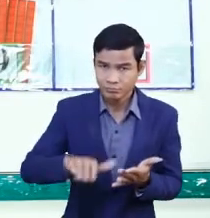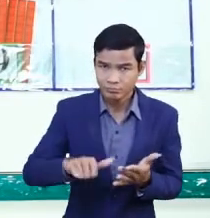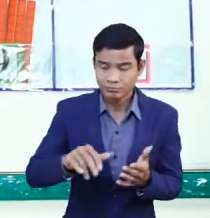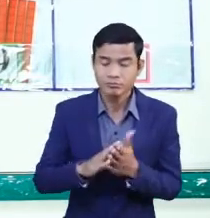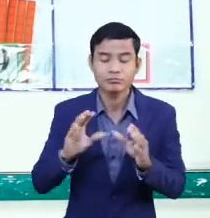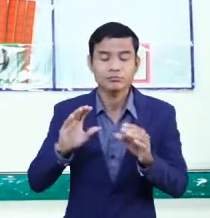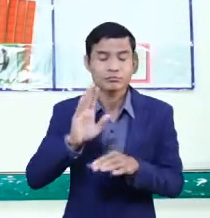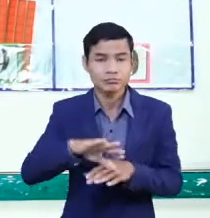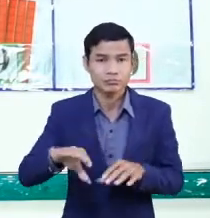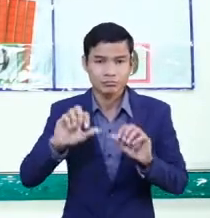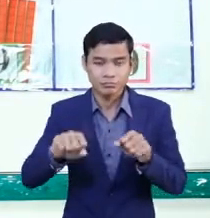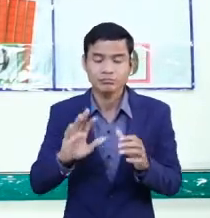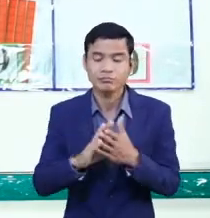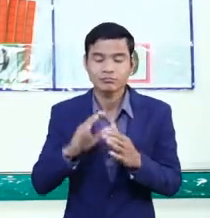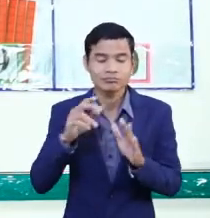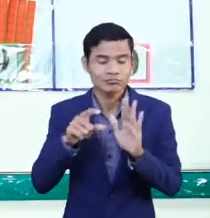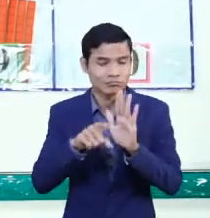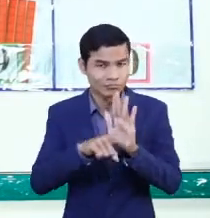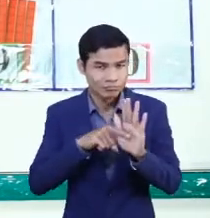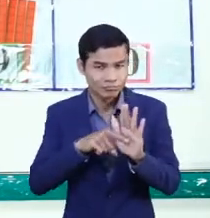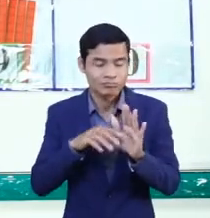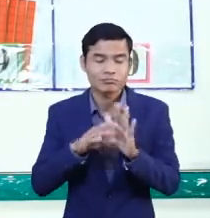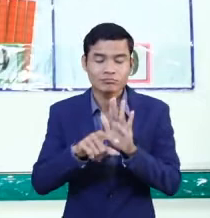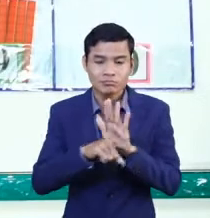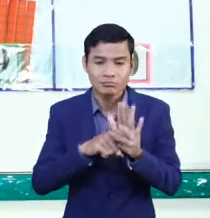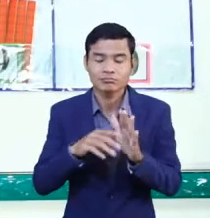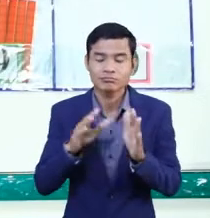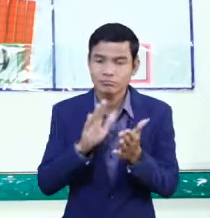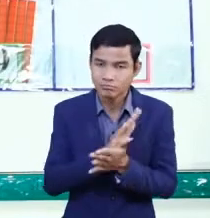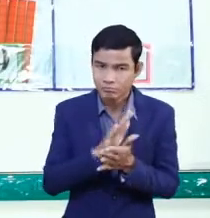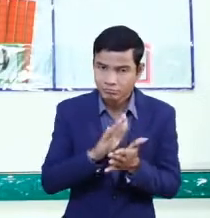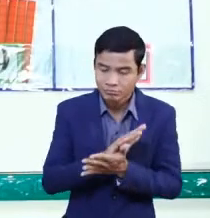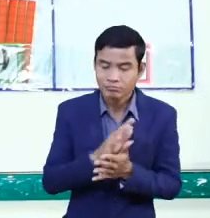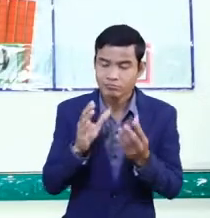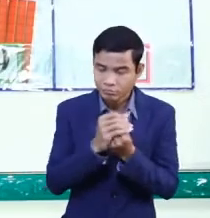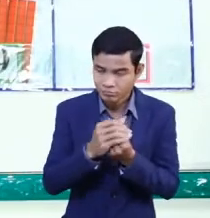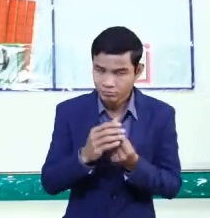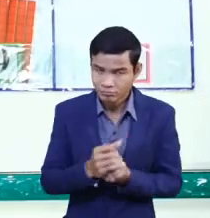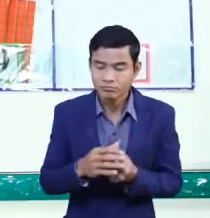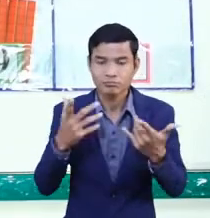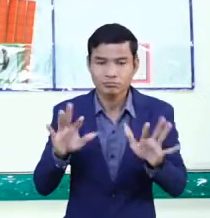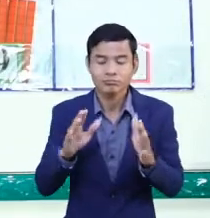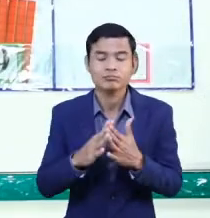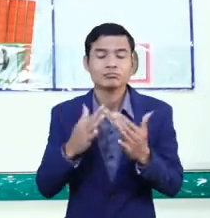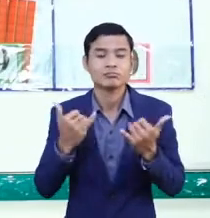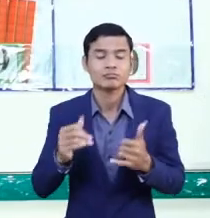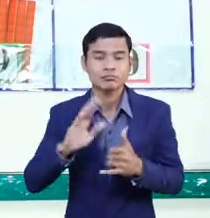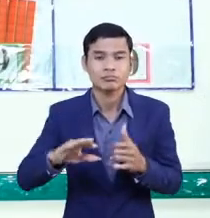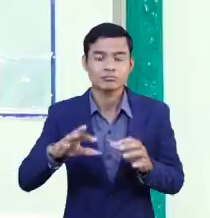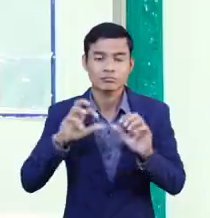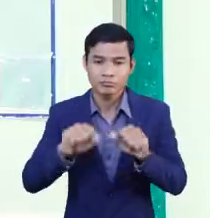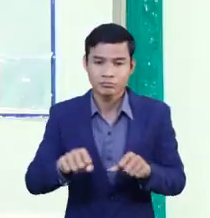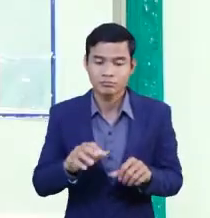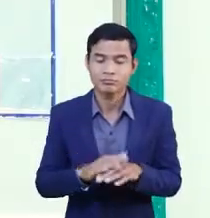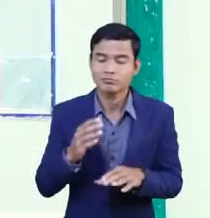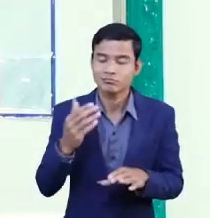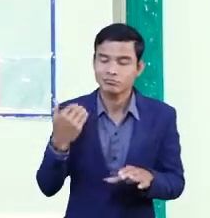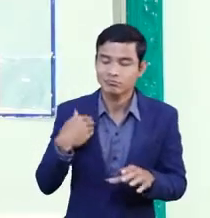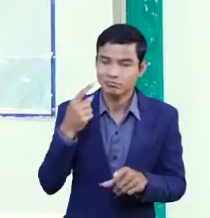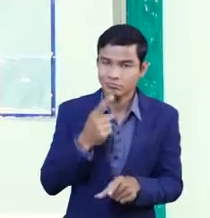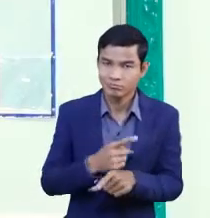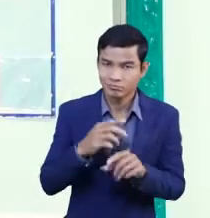ល់គឺយើងចាបានដកចាបានដកបន្តិចចំនួនជាមួយអ្នកគ្រូរួចរាល់ហើយចាអញ្ចឹងតើការដកបន្តិចចំនួននេះត្រឹមត្រូវ